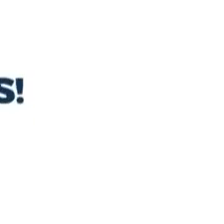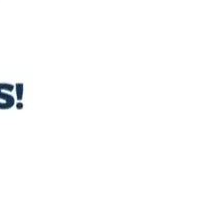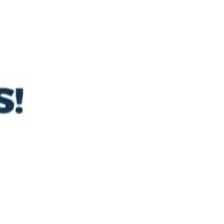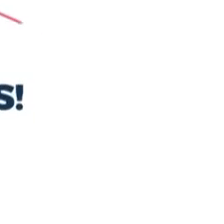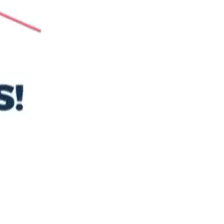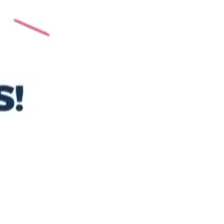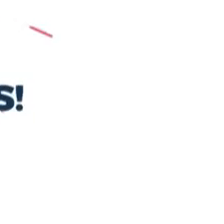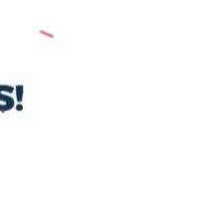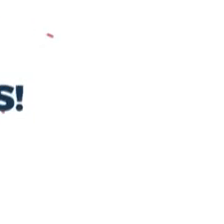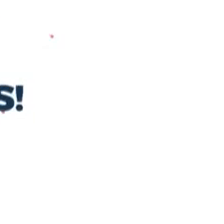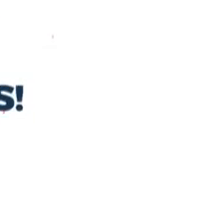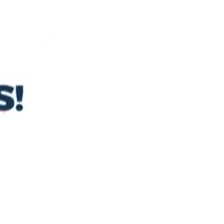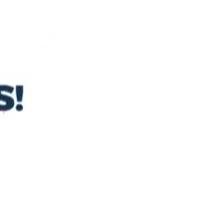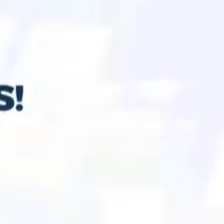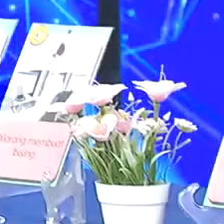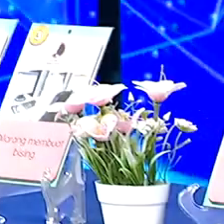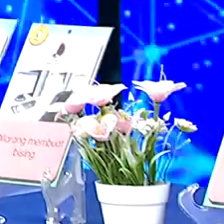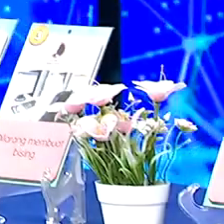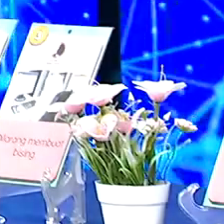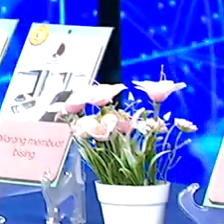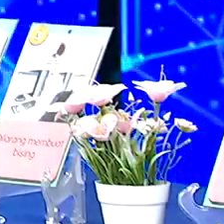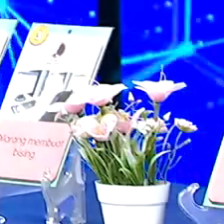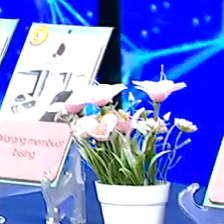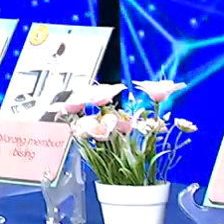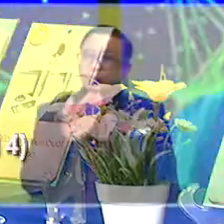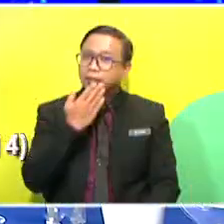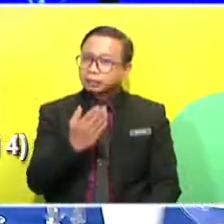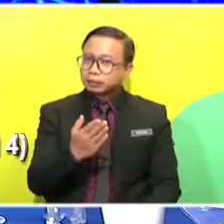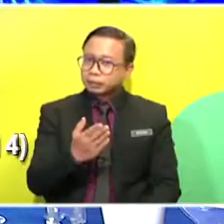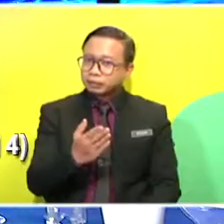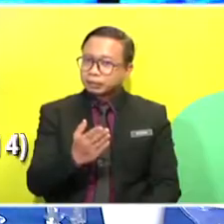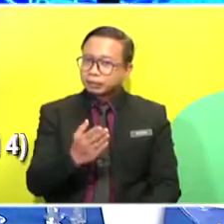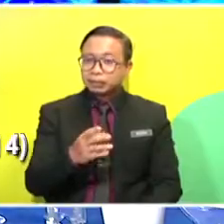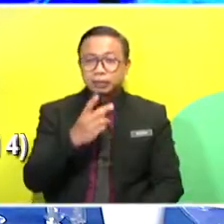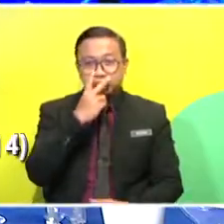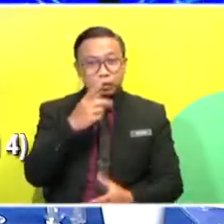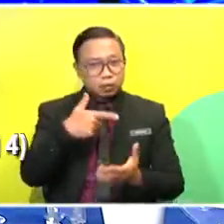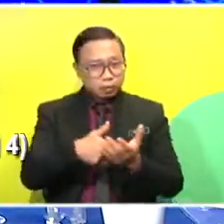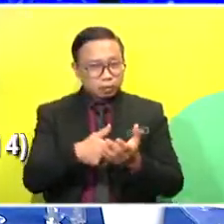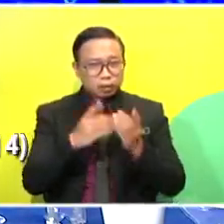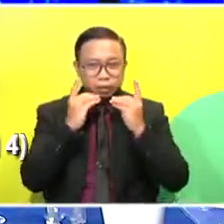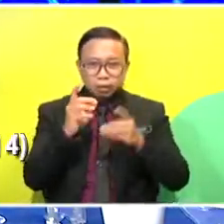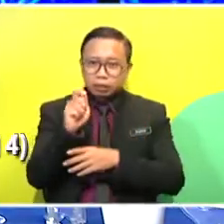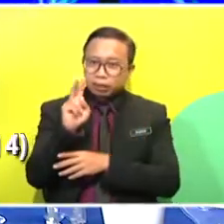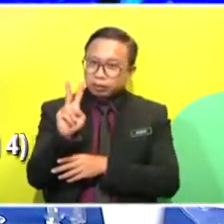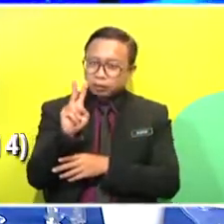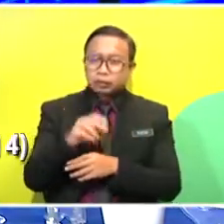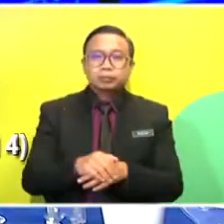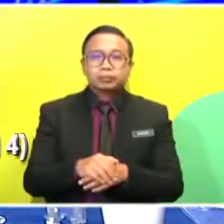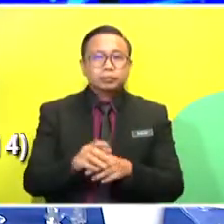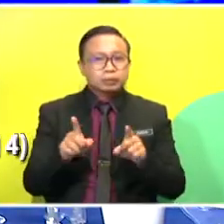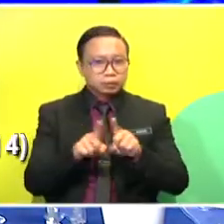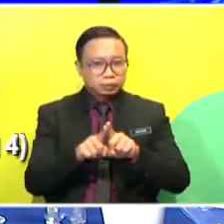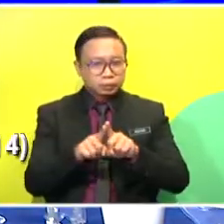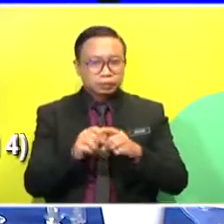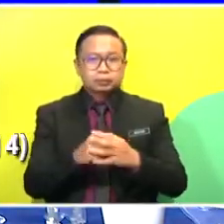Didik TV KPM. Terima kasih kerana masih menonton Didik TV KPM bersama saya Nisa, Cikgu Anwar